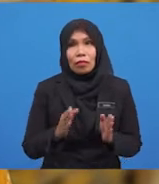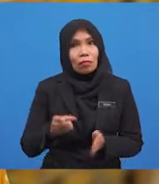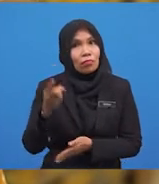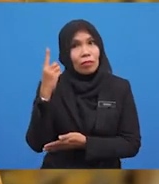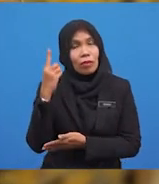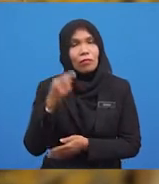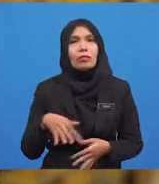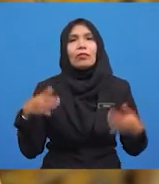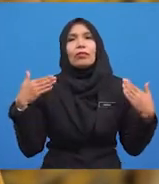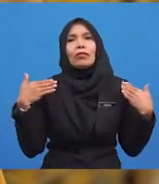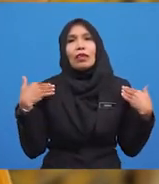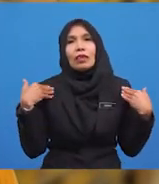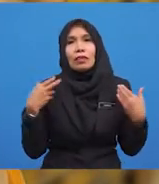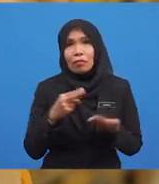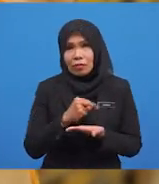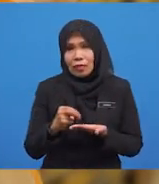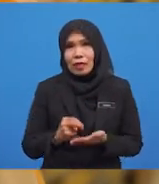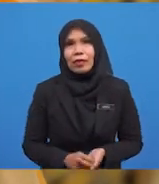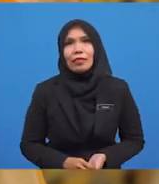nilai adab yang sangat tinggi.